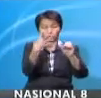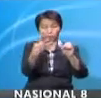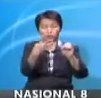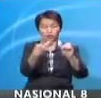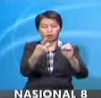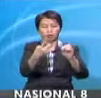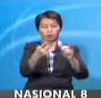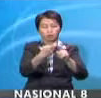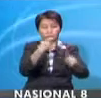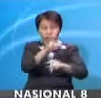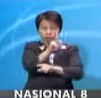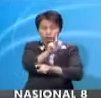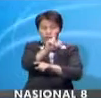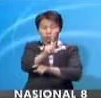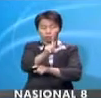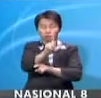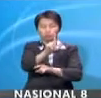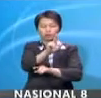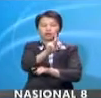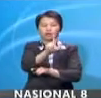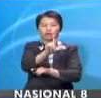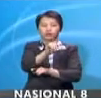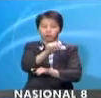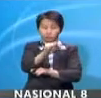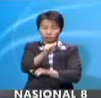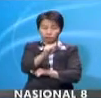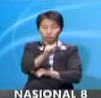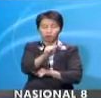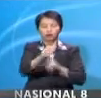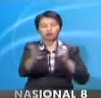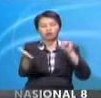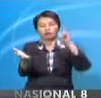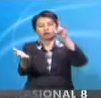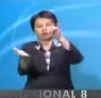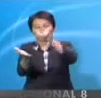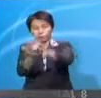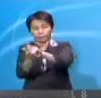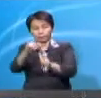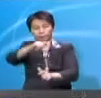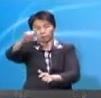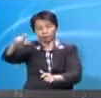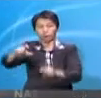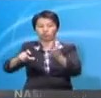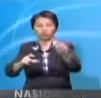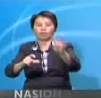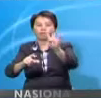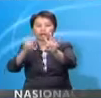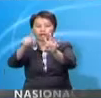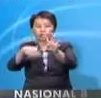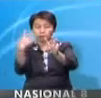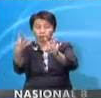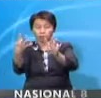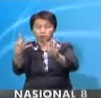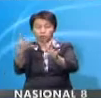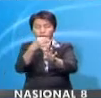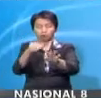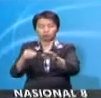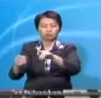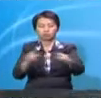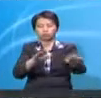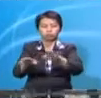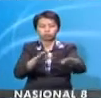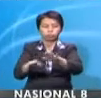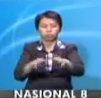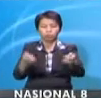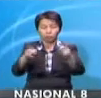daripada Kuala Lumpur International Airport. So, dia orang sampai dekat sana 24 hari bulan. Insiden yang terjadi